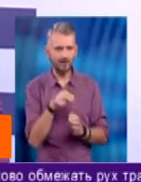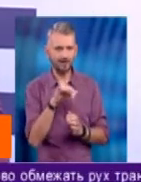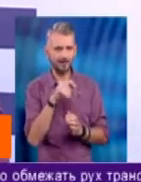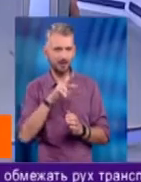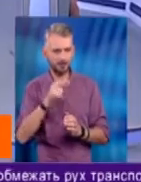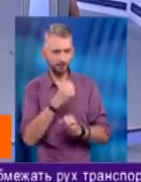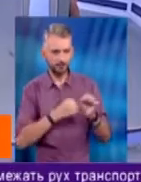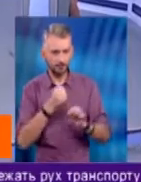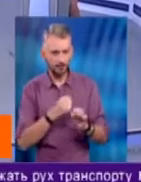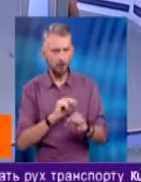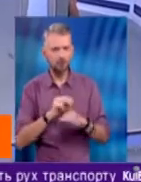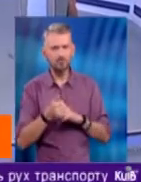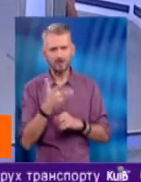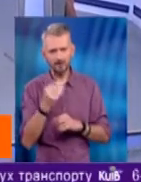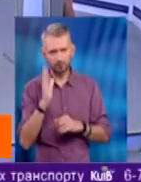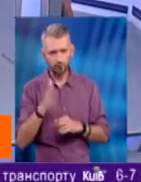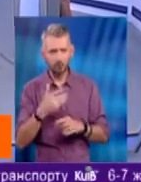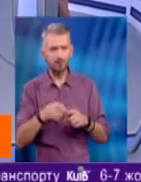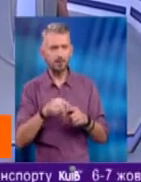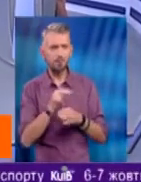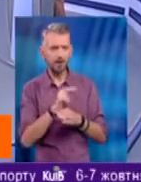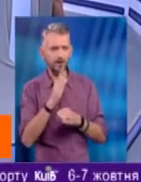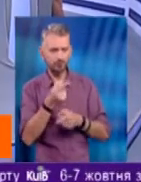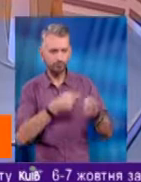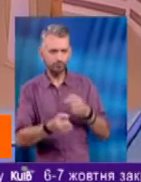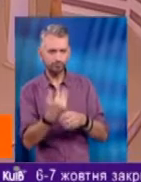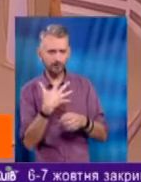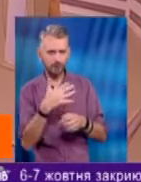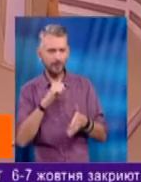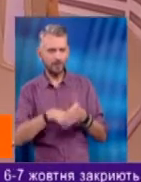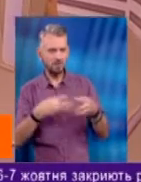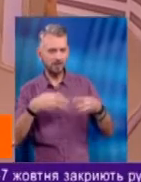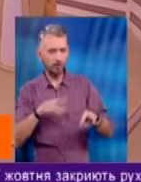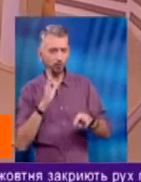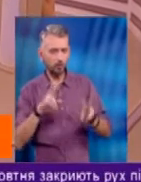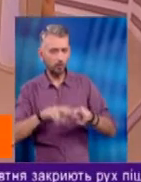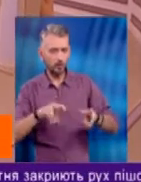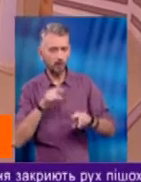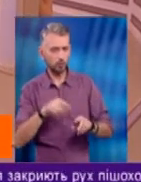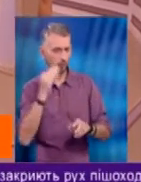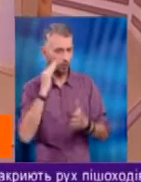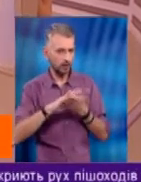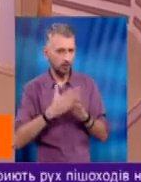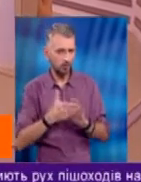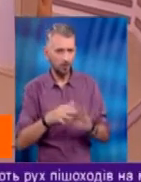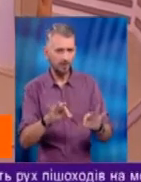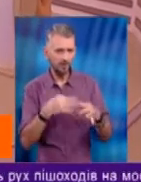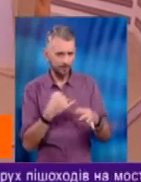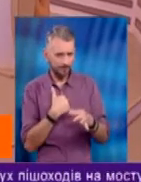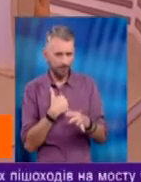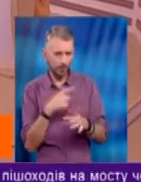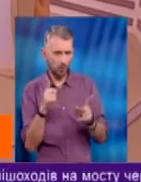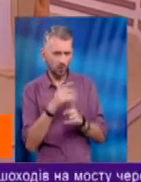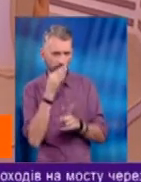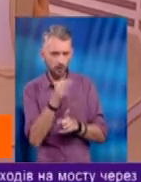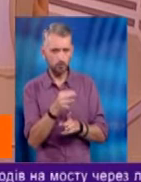тому що ці правки повернуться саме із профільних міністерств, і ми будемо саме розглядати цю позицію. Можна я одну ремарочку